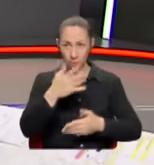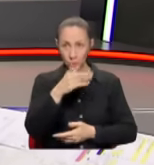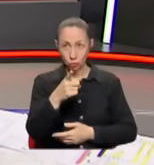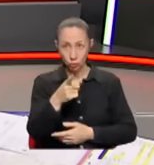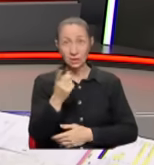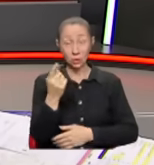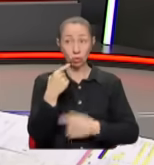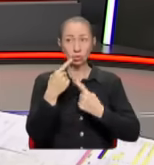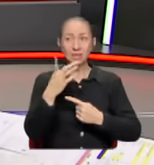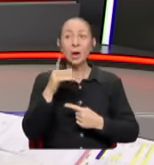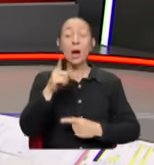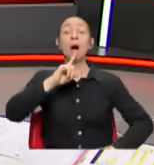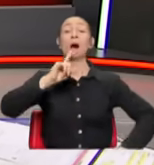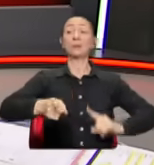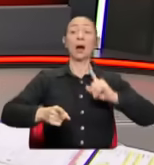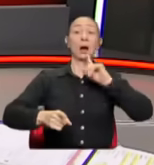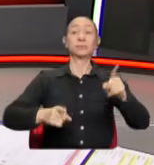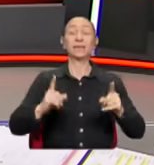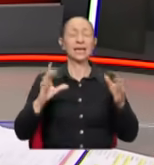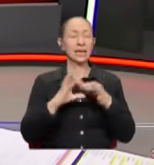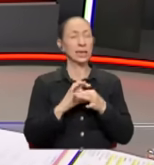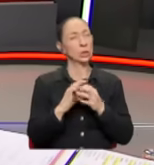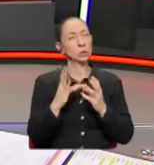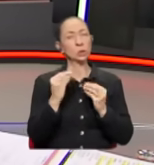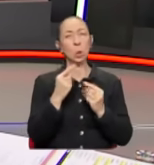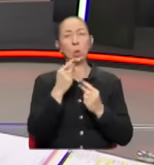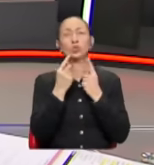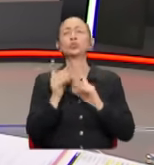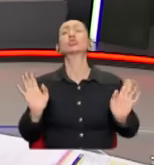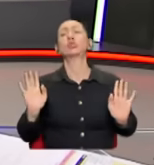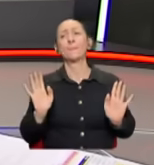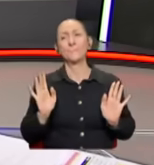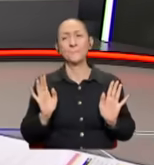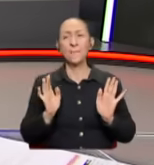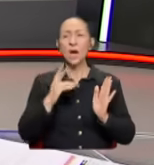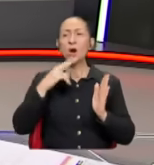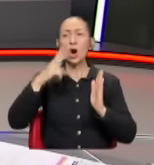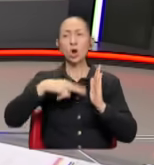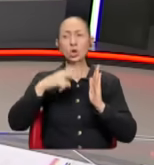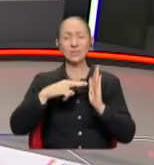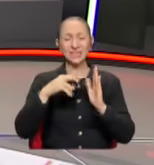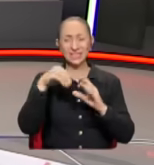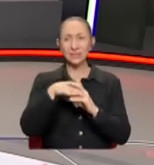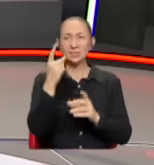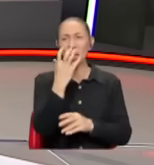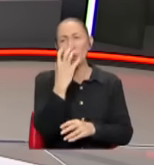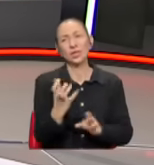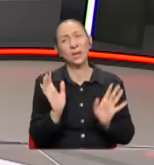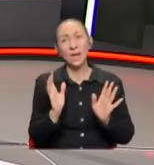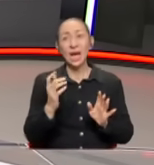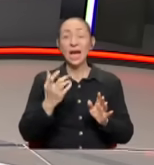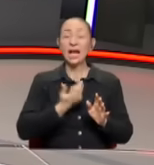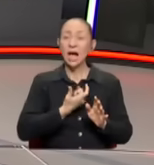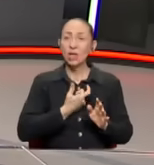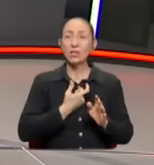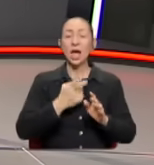geleceğiz oraya. Buyruklarla ilgili çok laf etmeyeceğim. Okunması için ilgililerin bir şey önereceğim.